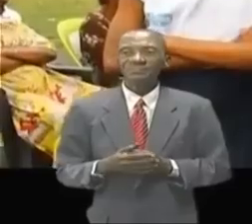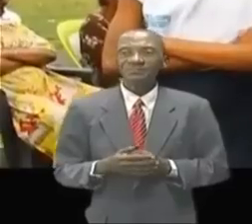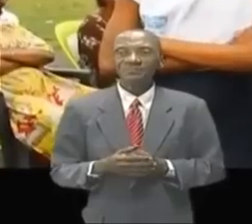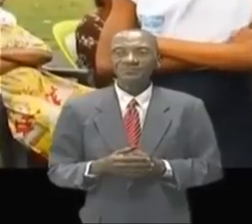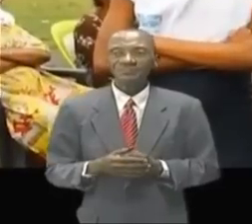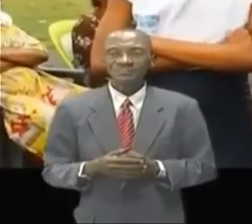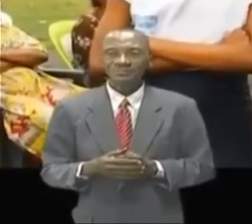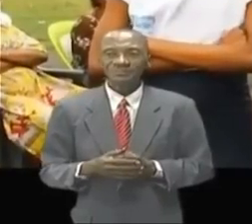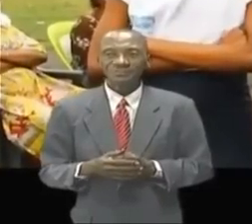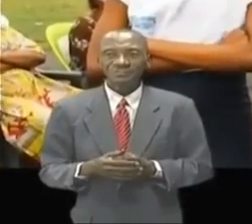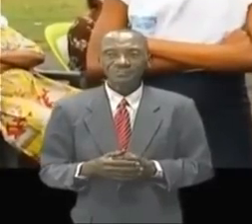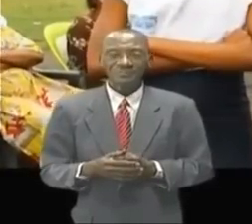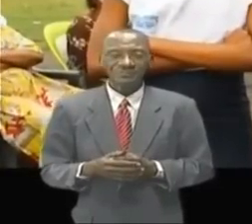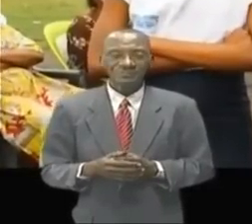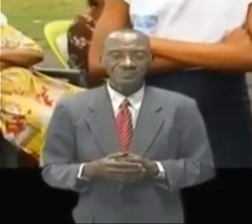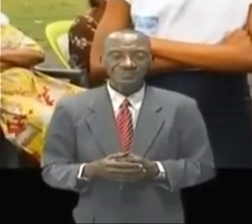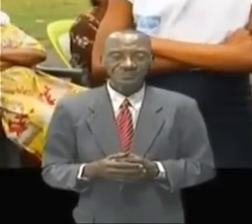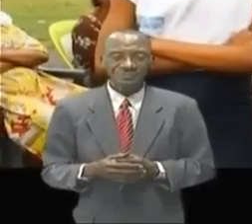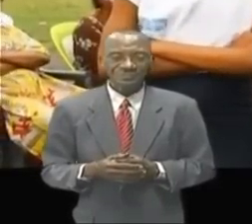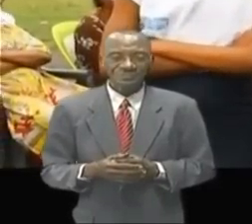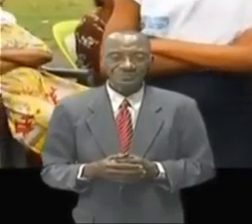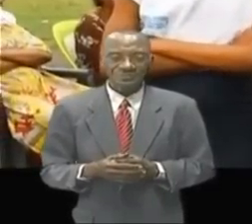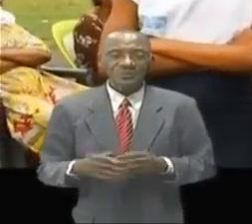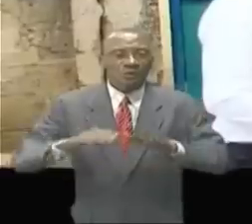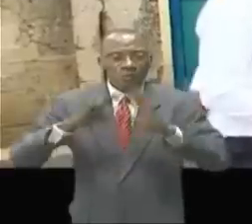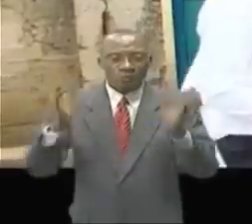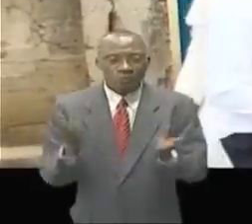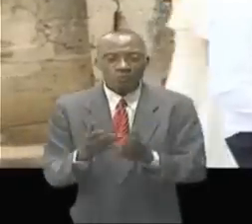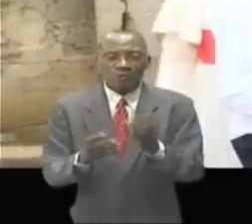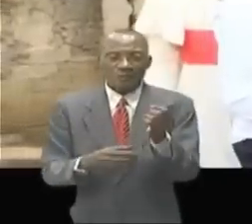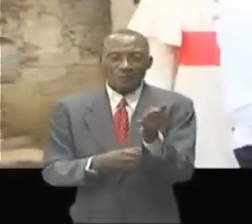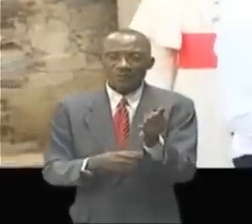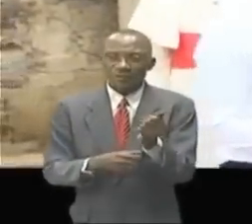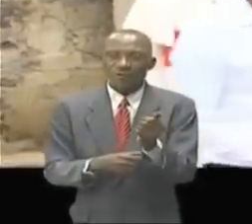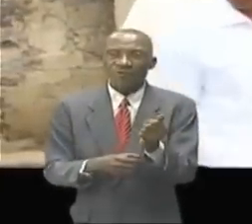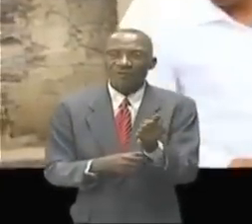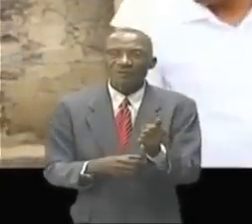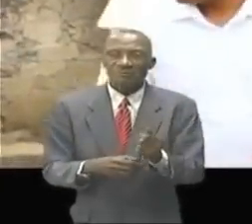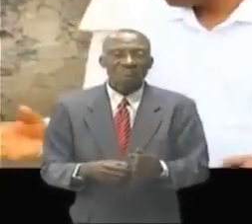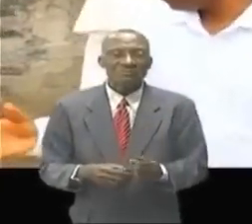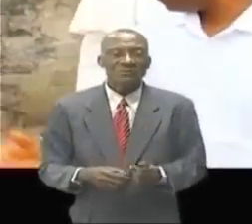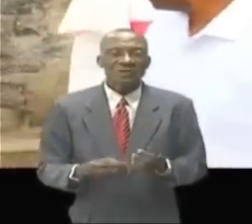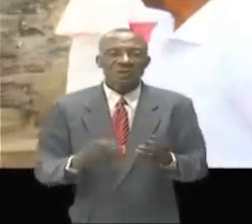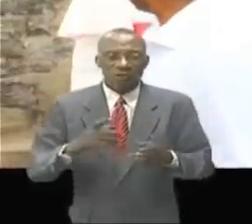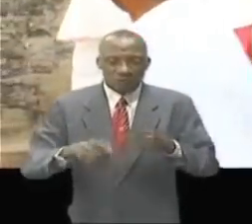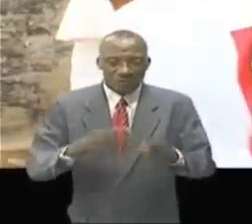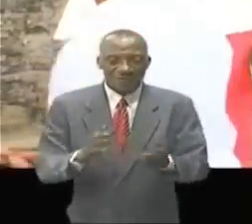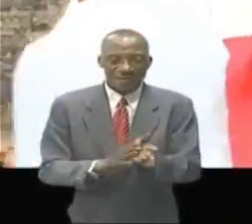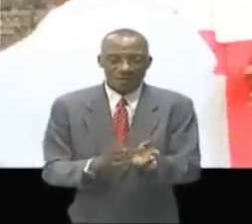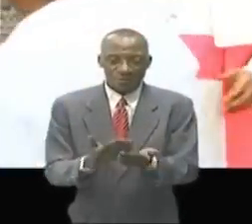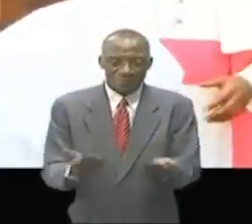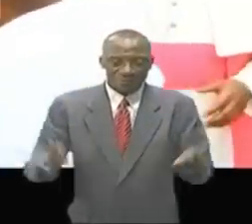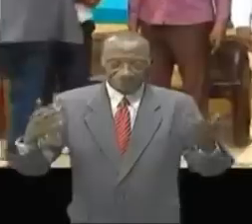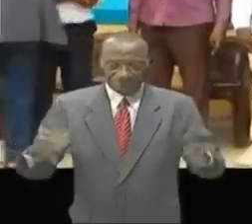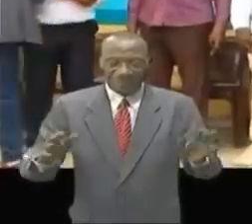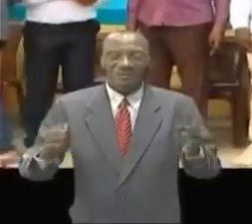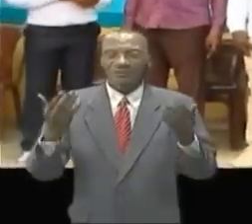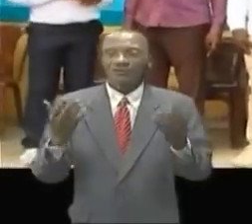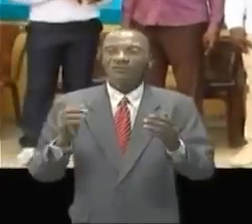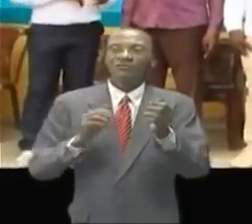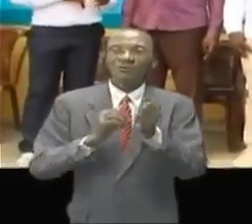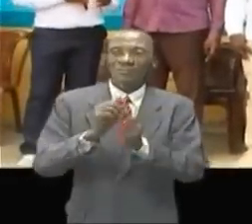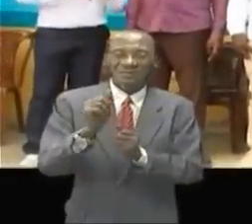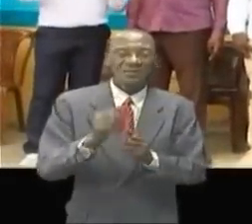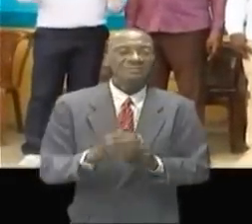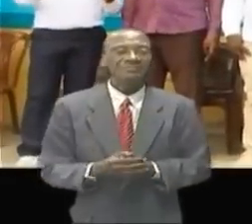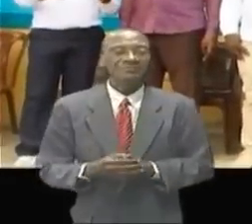Tout le monde a des histoires à raconter sur son école primaire. Deux fils du terroir, Monseigneur Dominique